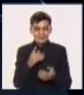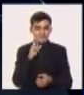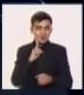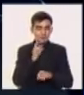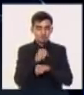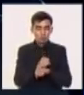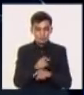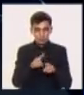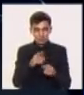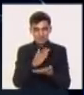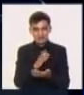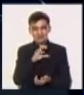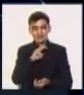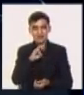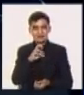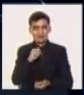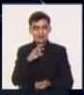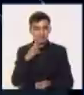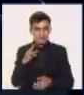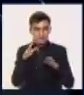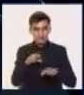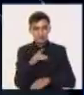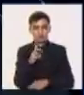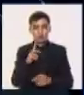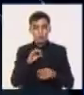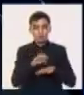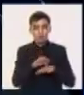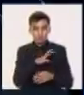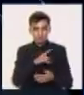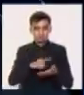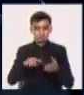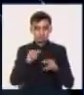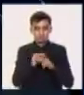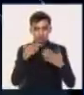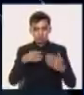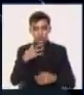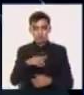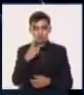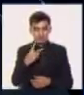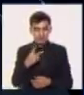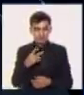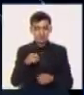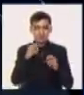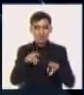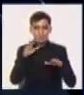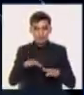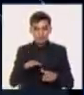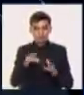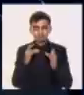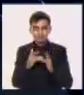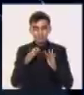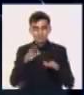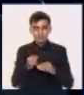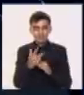консервацию стационары, где лечились пациенты с коронавирусом и пневмонией. На сегодня закрыто 42 объекта с количеством коек больше